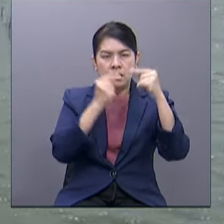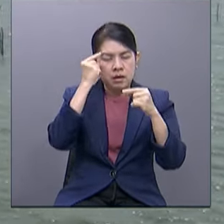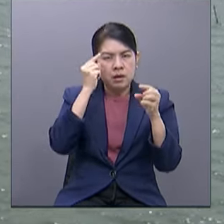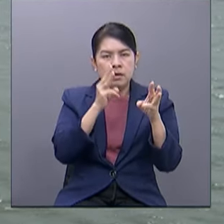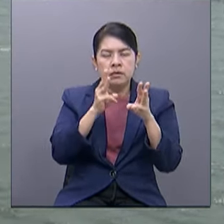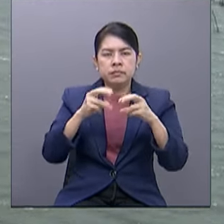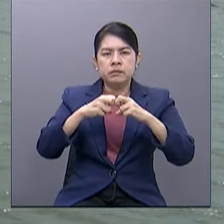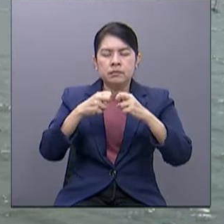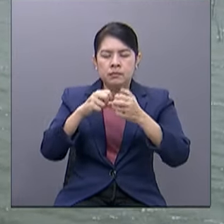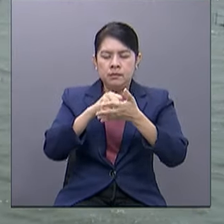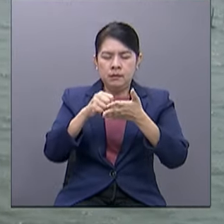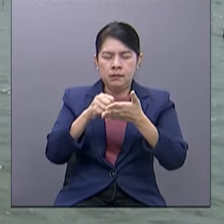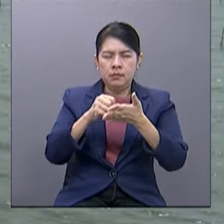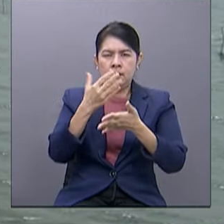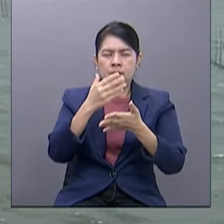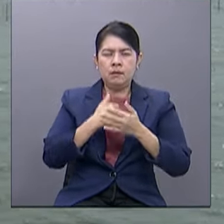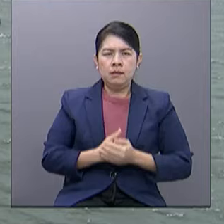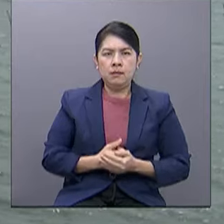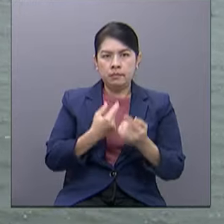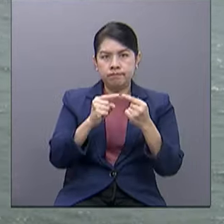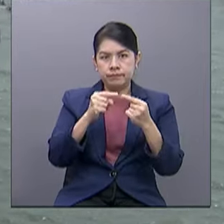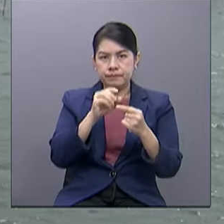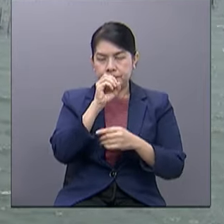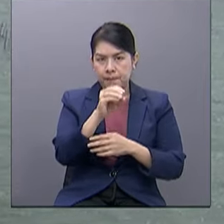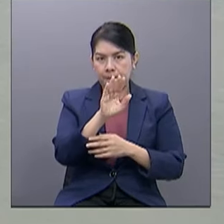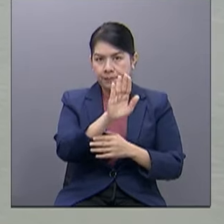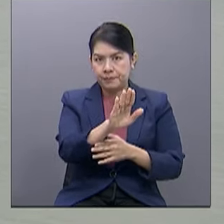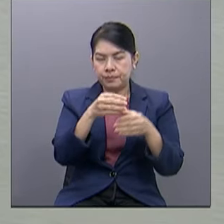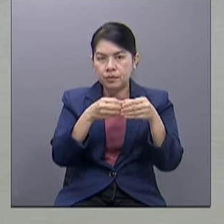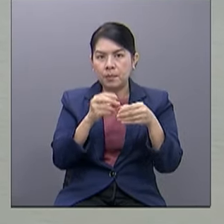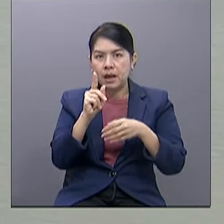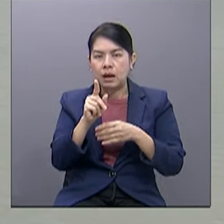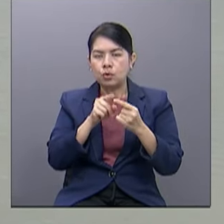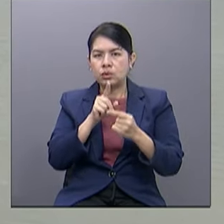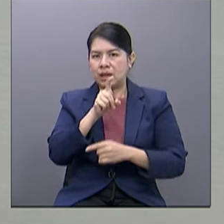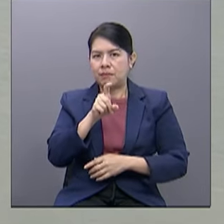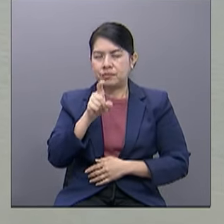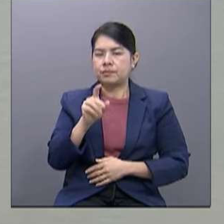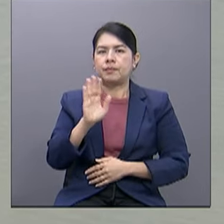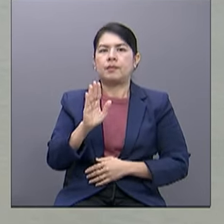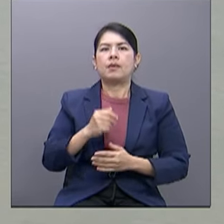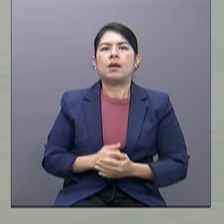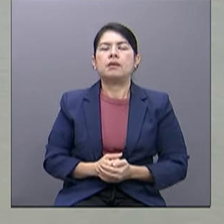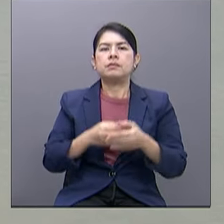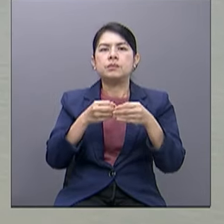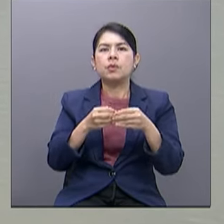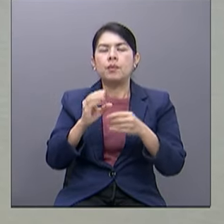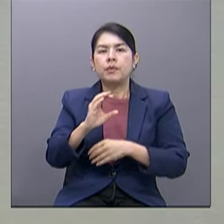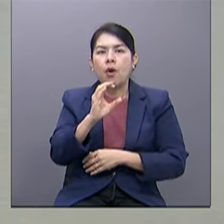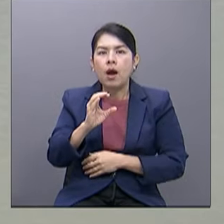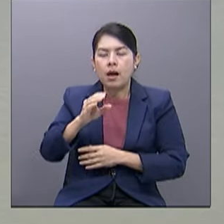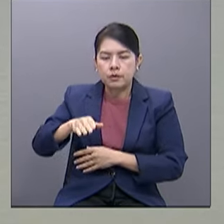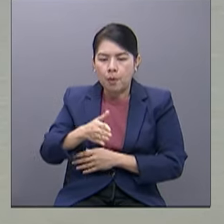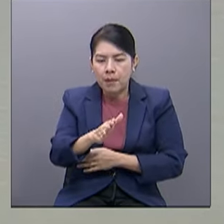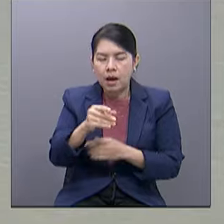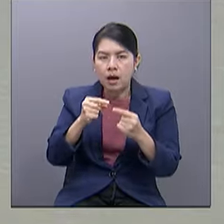ปัญหาหลังจากนี้นะคะแล้วก็ห้ามสื่อมวลชนซักถามด้วยขณะที่ชาวประมงที่ใช้โพงพางทำมา